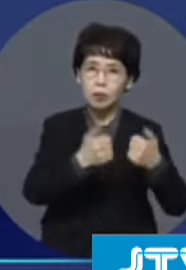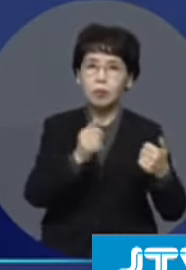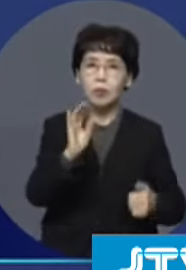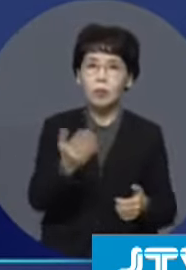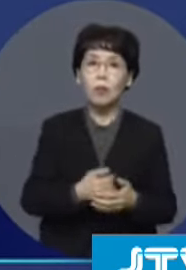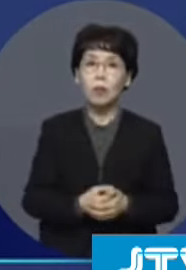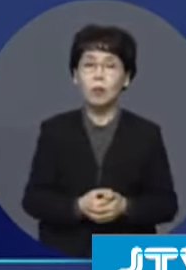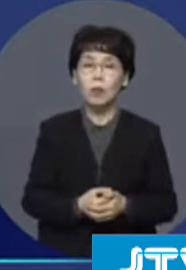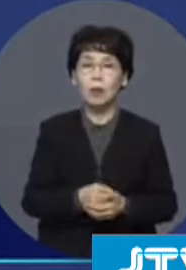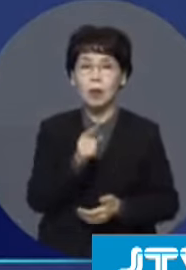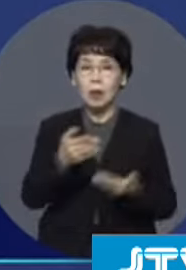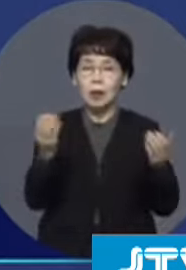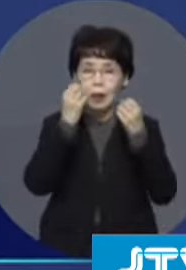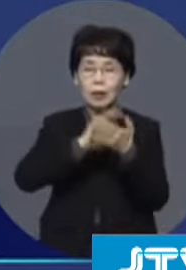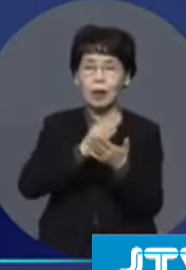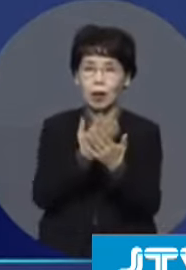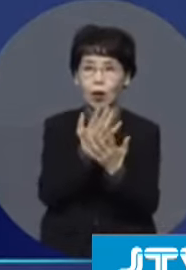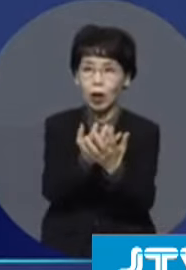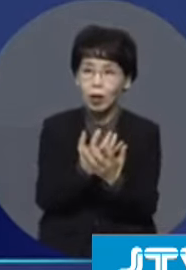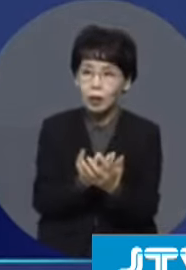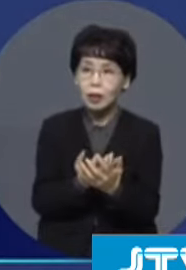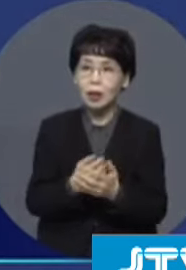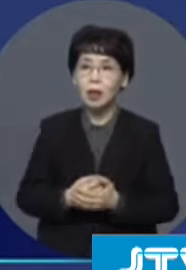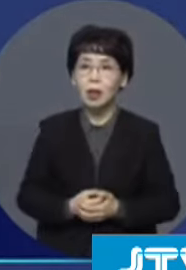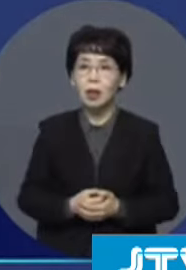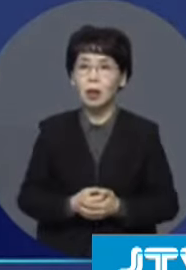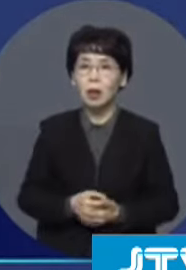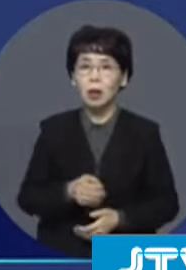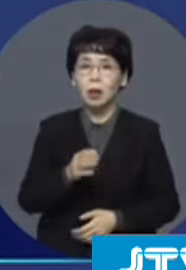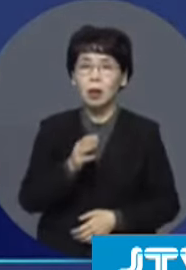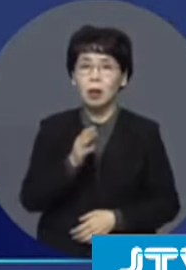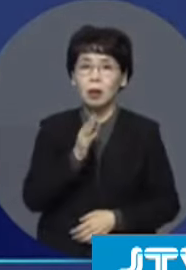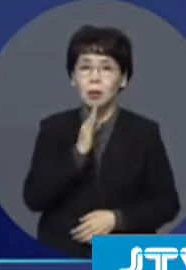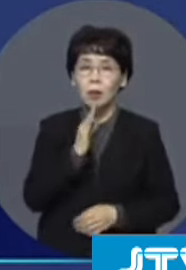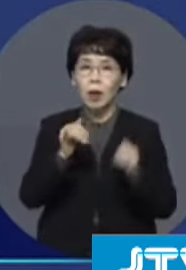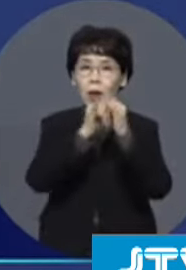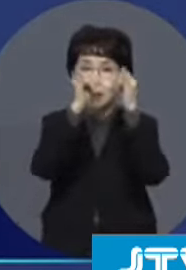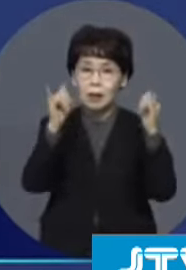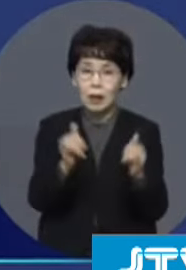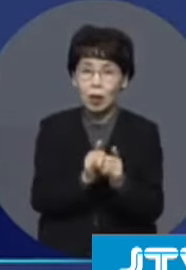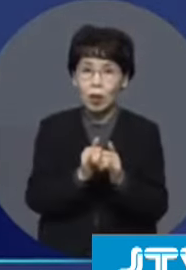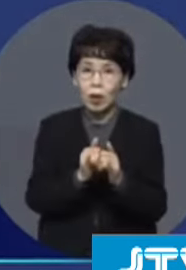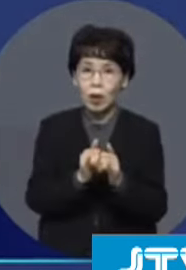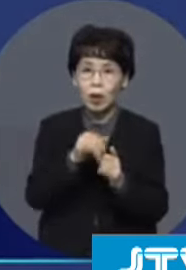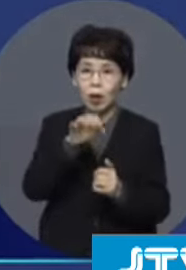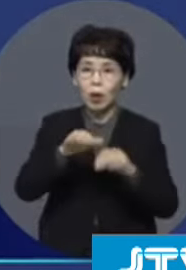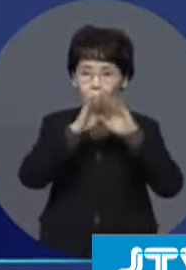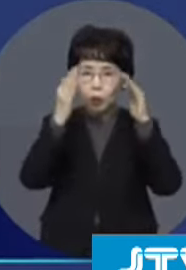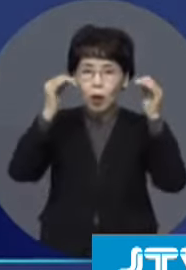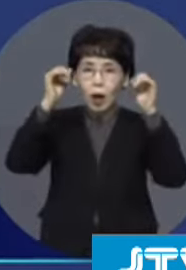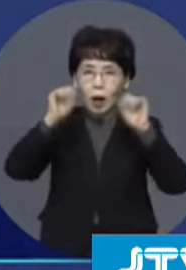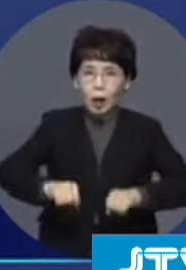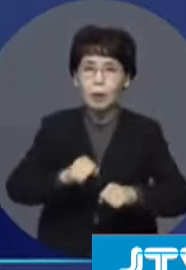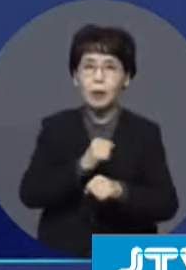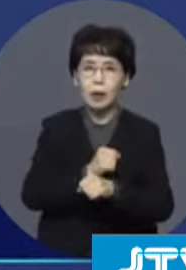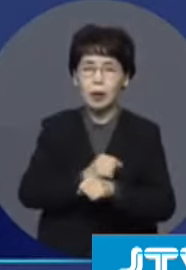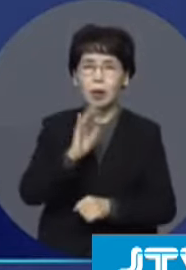이루어져서 이것이 개혁안이 정말 사회적 대합의를 거쳐서